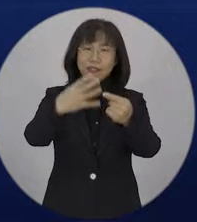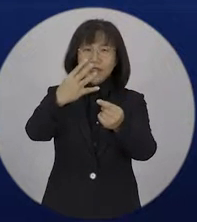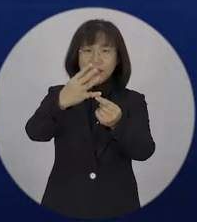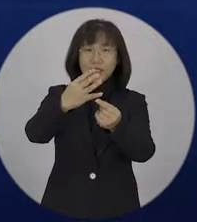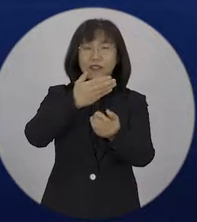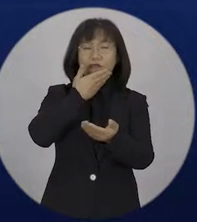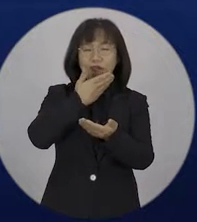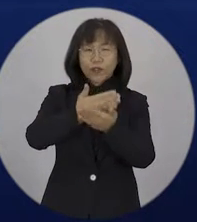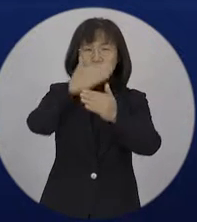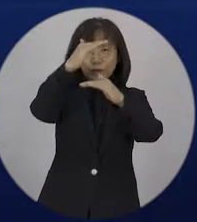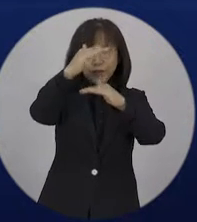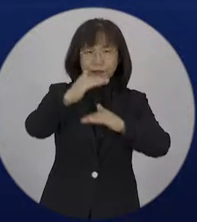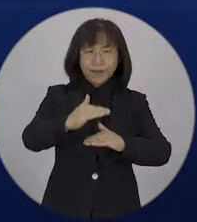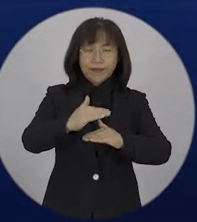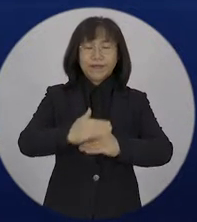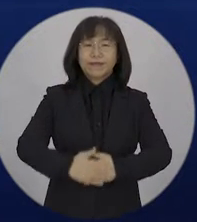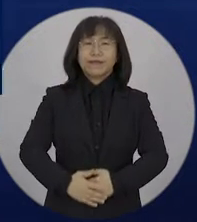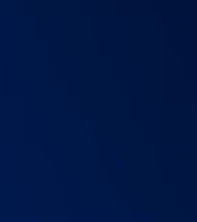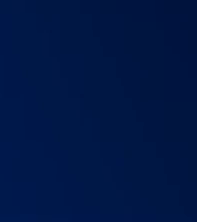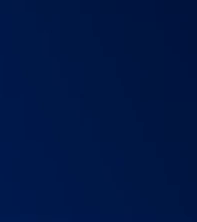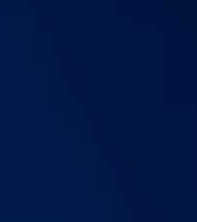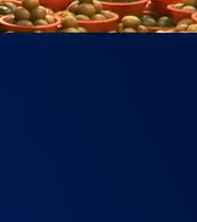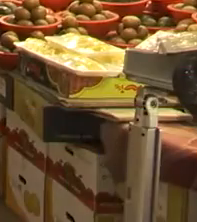주간 주요 소식입니다